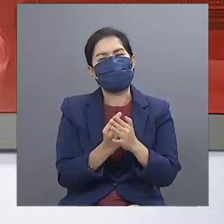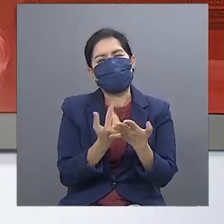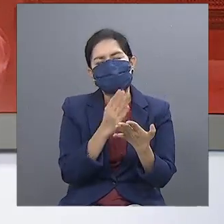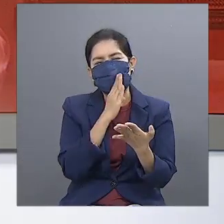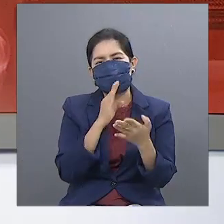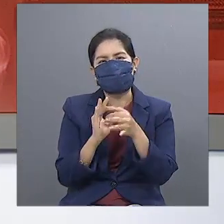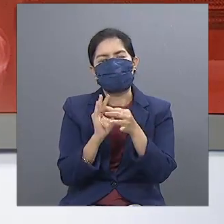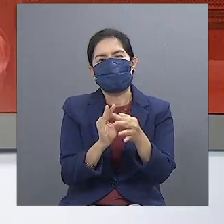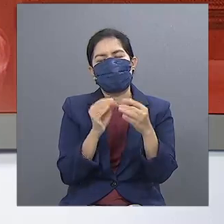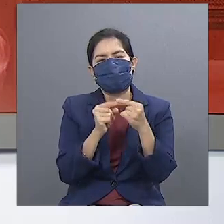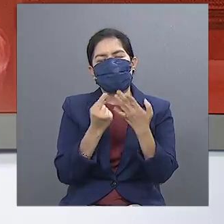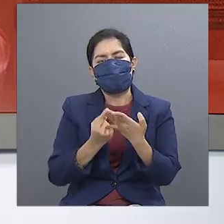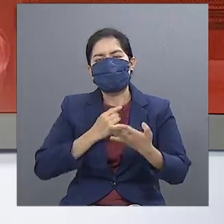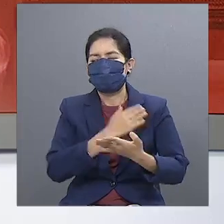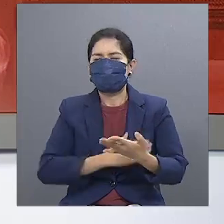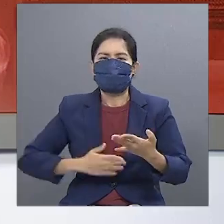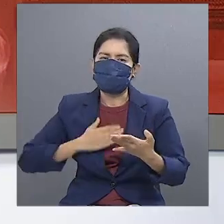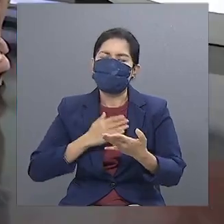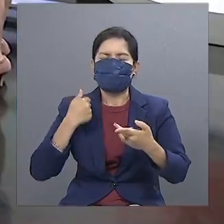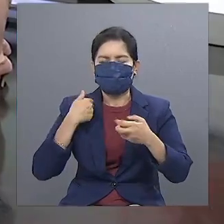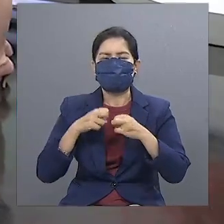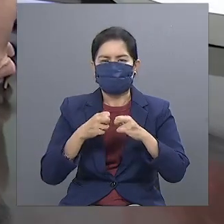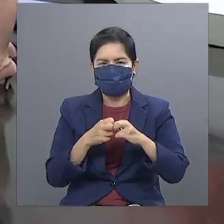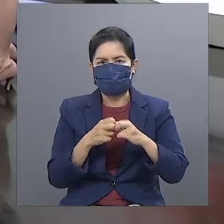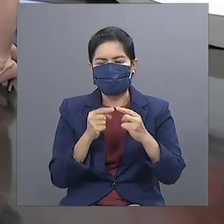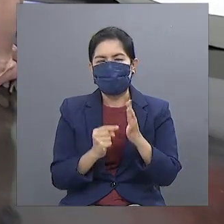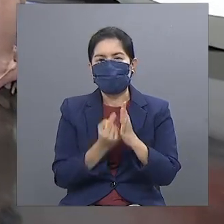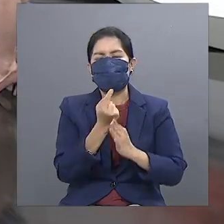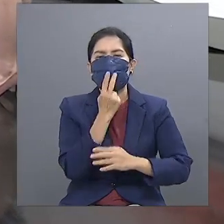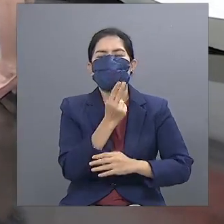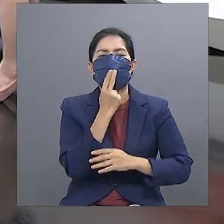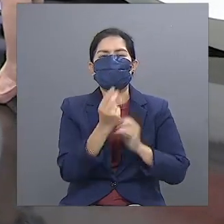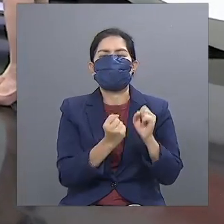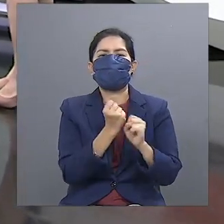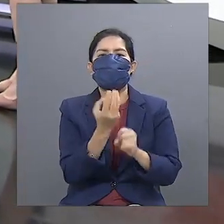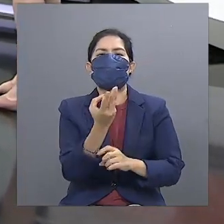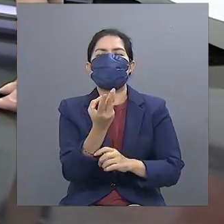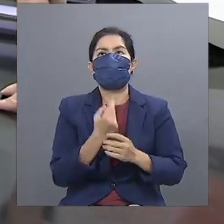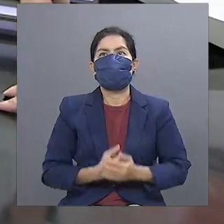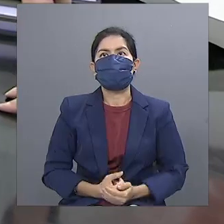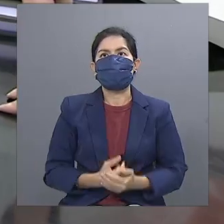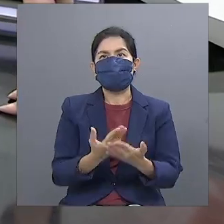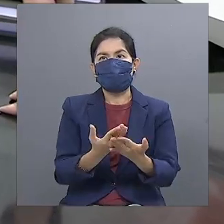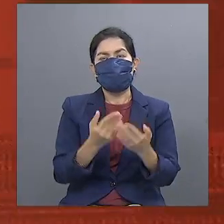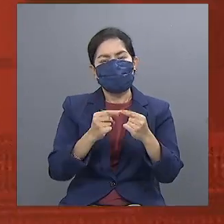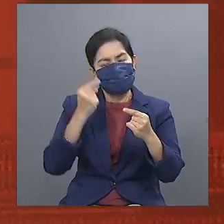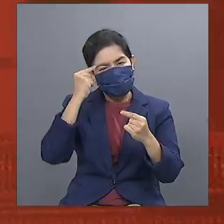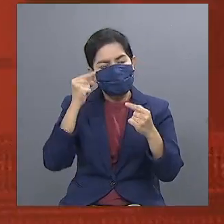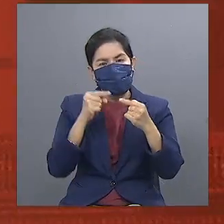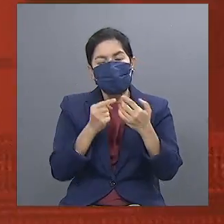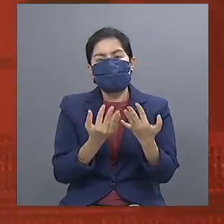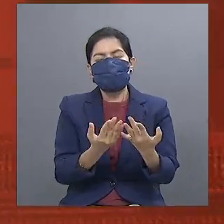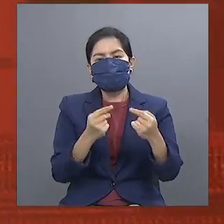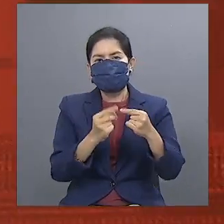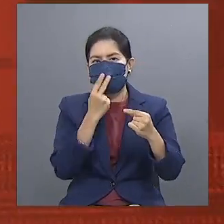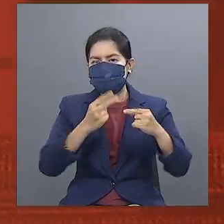าติด้วยนะคะคุณเจรชตาคุณพรวดีคะหลายคนตั้งความหวังเอาไว้กับเรื่องของการลงประชามติในครั้งนี้ค่อนข้างมากนะคะว่าจะเข้าม